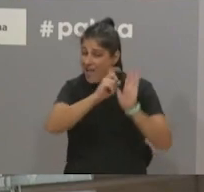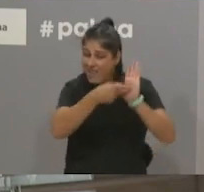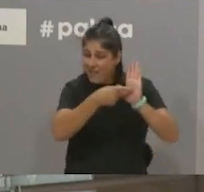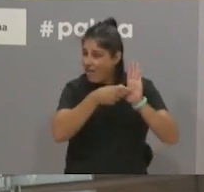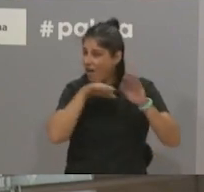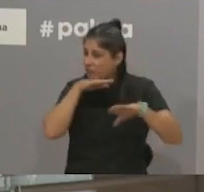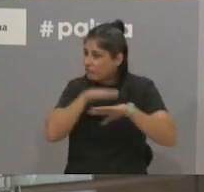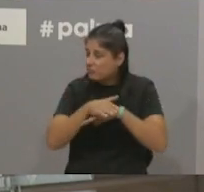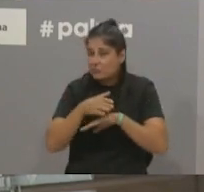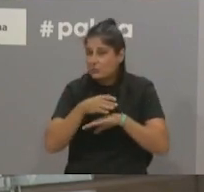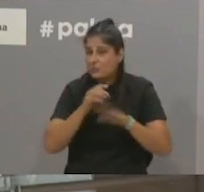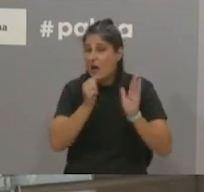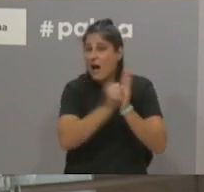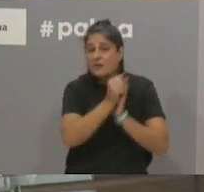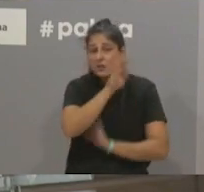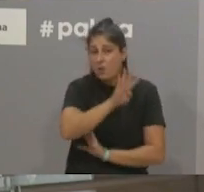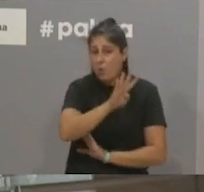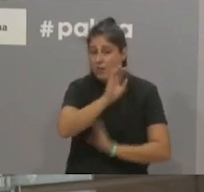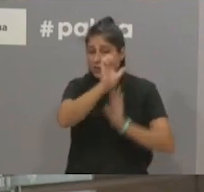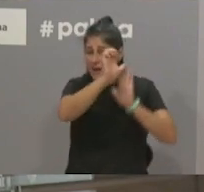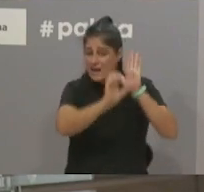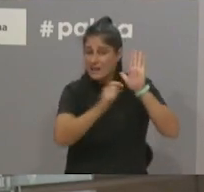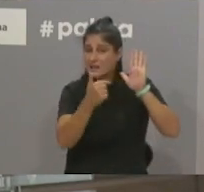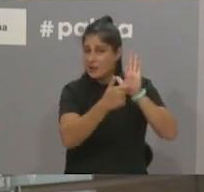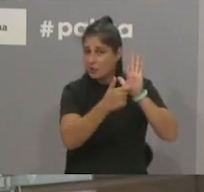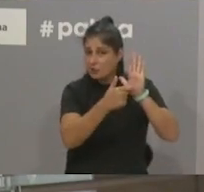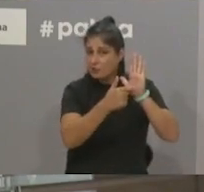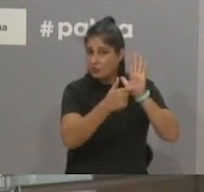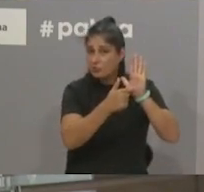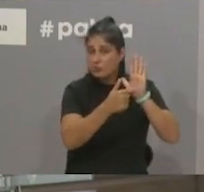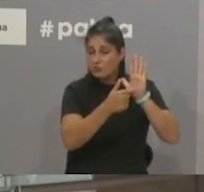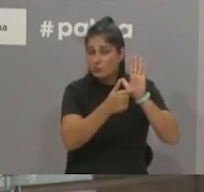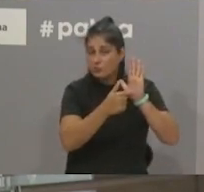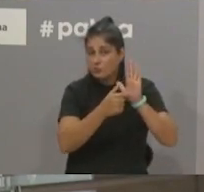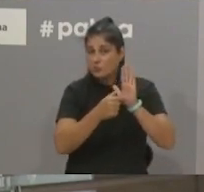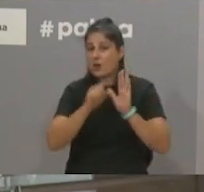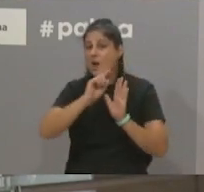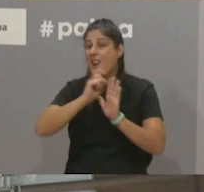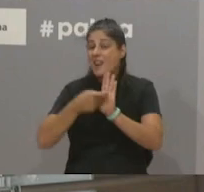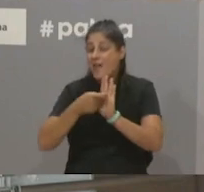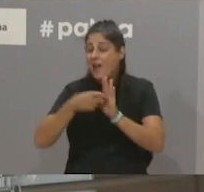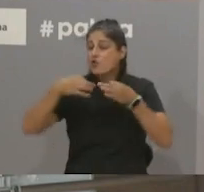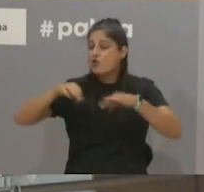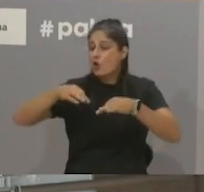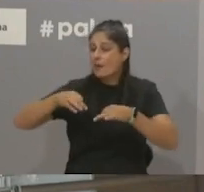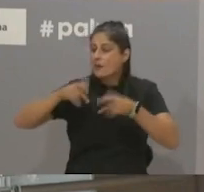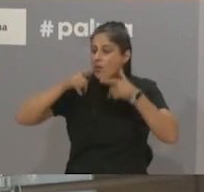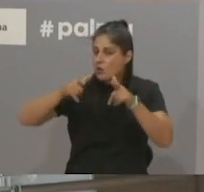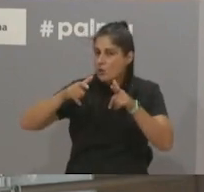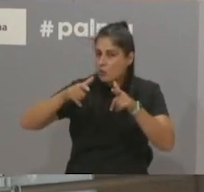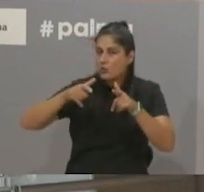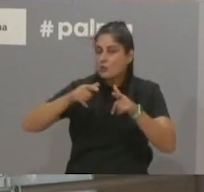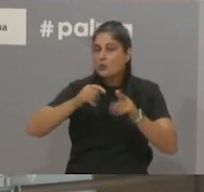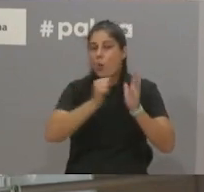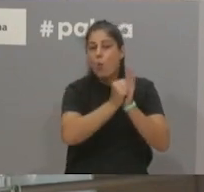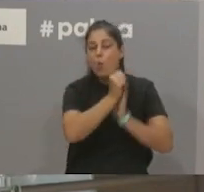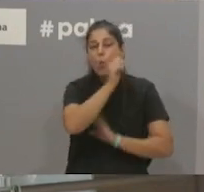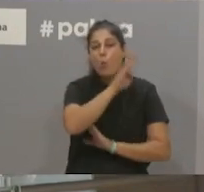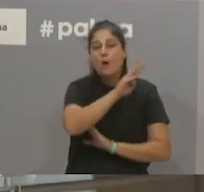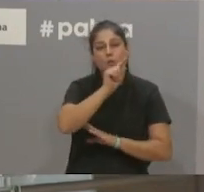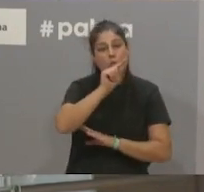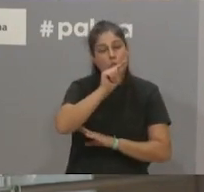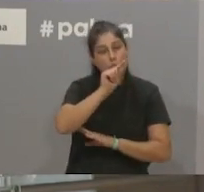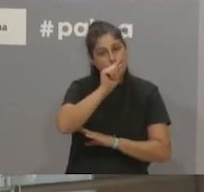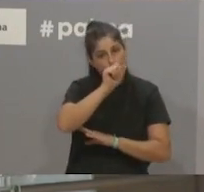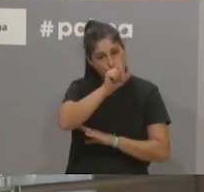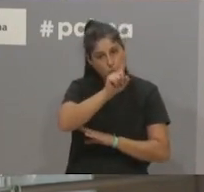opcional. Els articles 4-3 de l'Estatut, la disposició transitòria quarta de la llei de normalització i l'article 4-1, i aquest